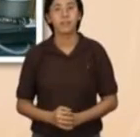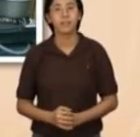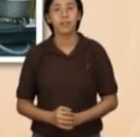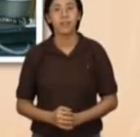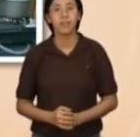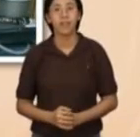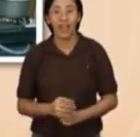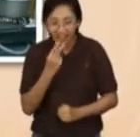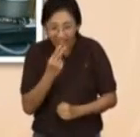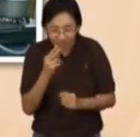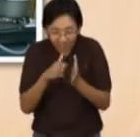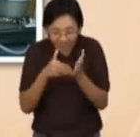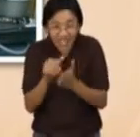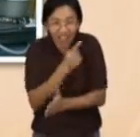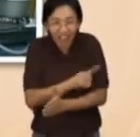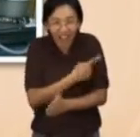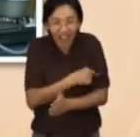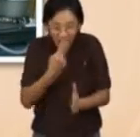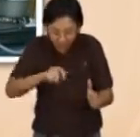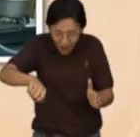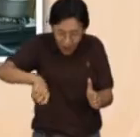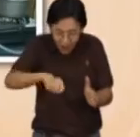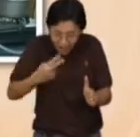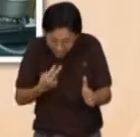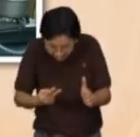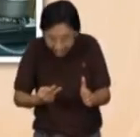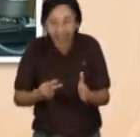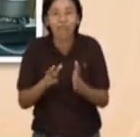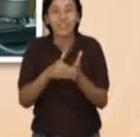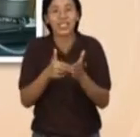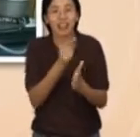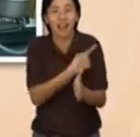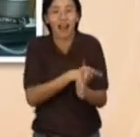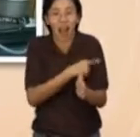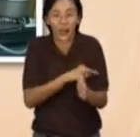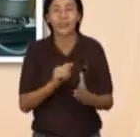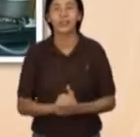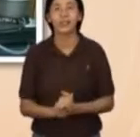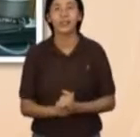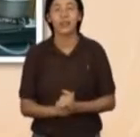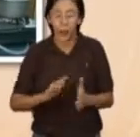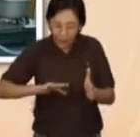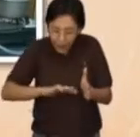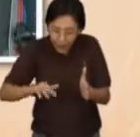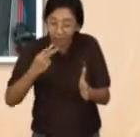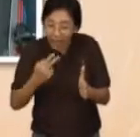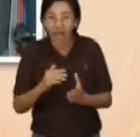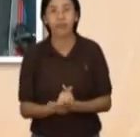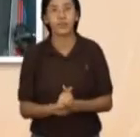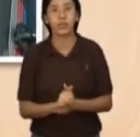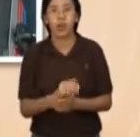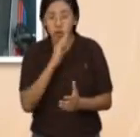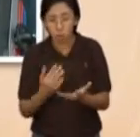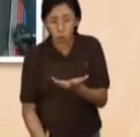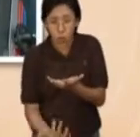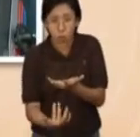เริ่มจะมีสีขาวนะฮะคุณเจมเห็นนะ ใช่ค่ะ เริ่มขึ้นมาเป็นสีขาวแล้วนะ นี่ ถ้าเปิดไฟแรงปุ๊บแตกเลย แตกเลยใช่ไหมคะ แตกเล